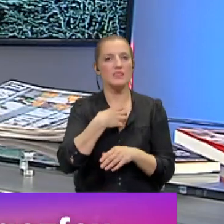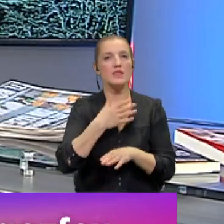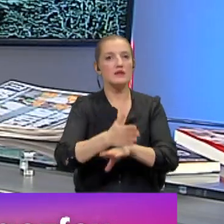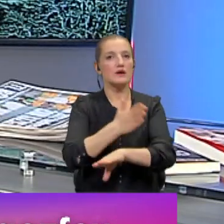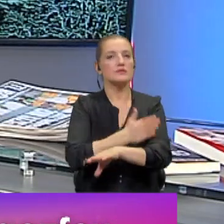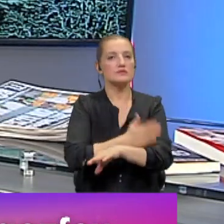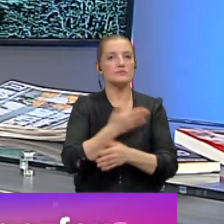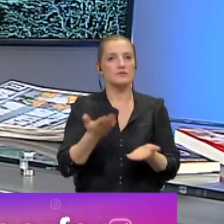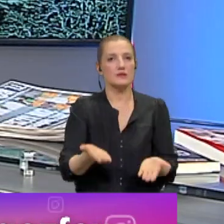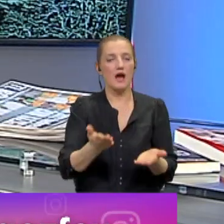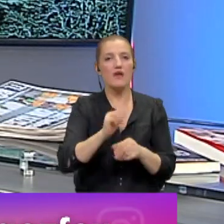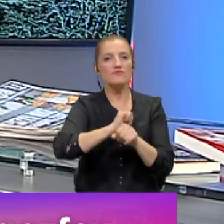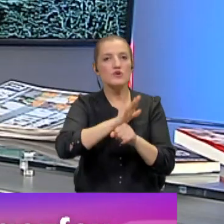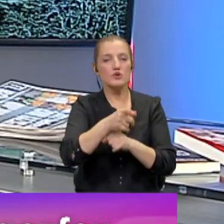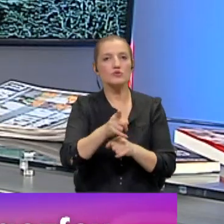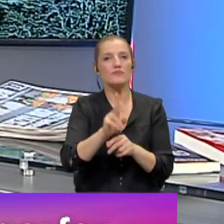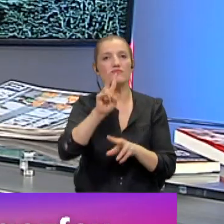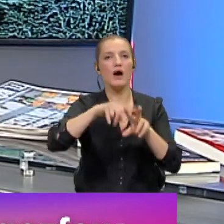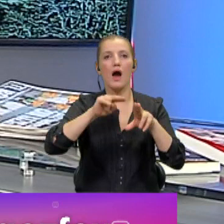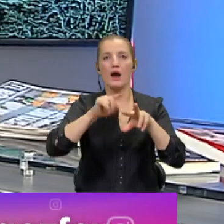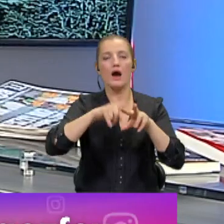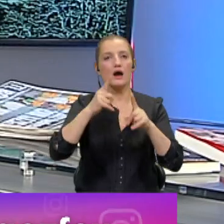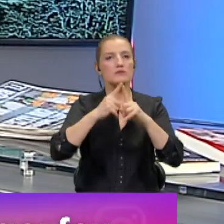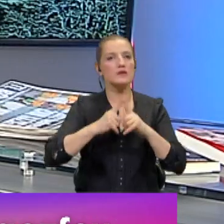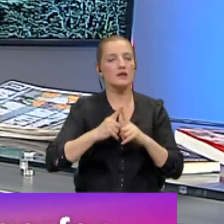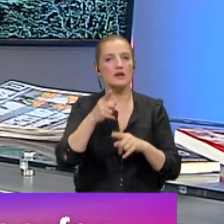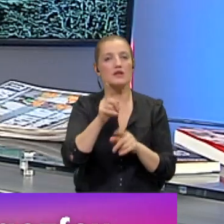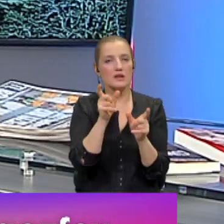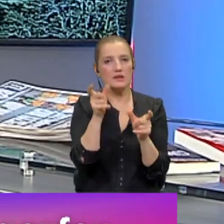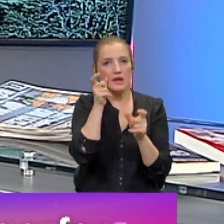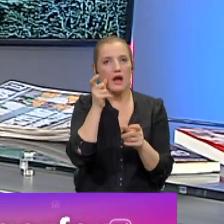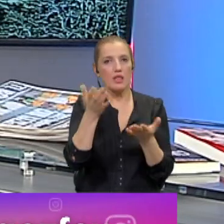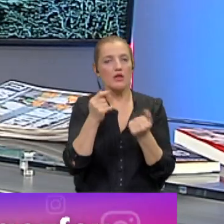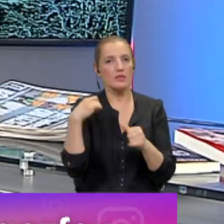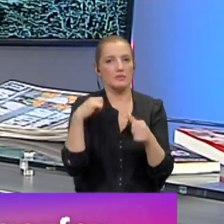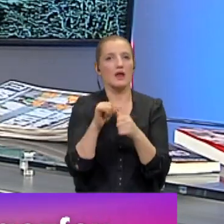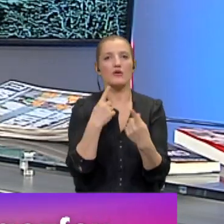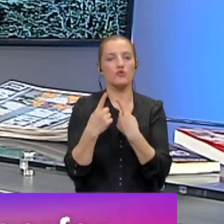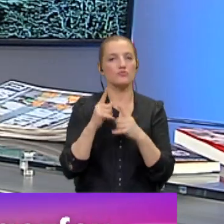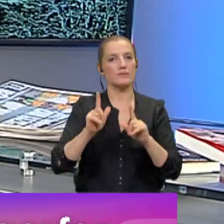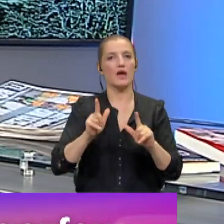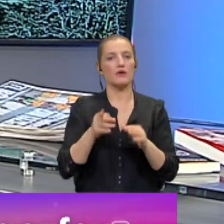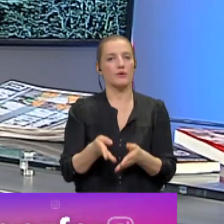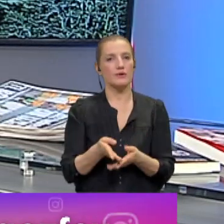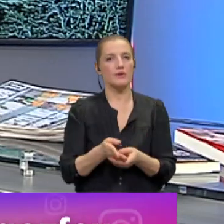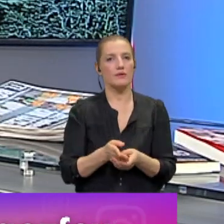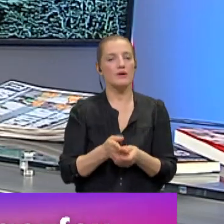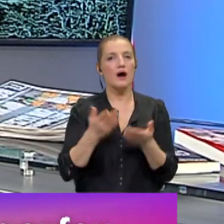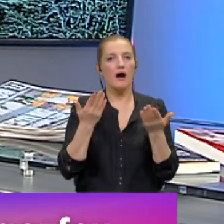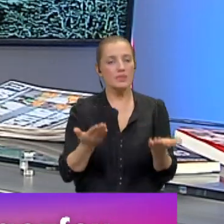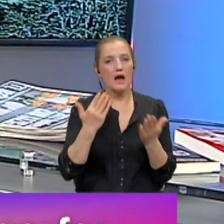Memleketimizde acaba coronavirüs de vakaları ne kadar dikkat ediyoruz Bunu bir kez daha Konuşmamız gerekiyor Hatta